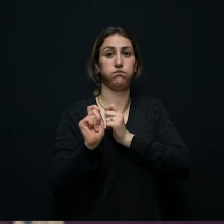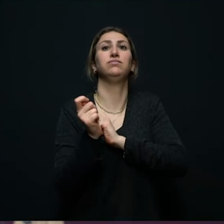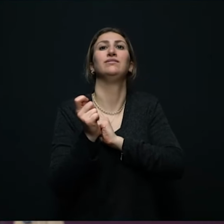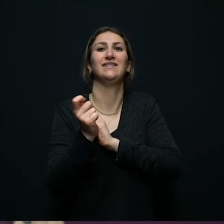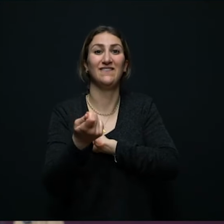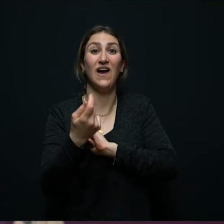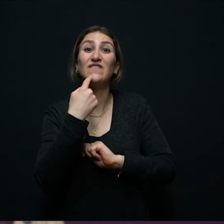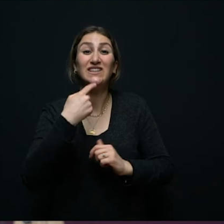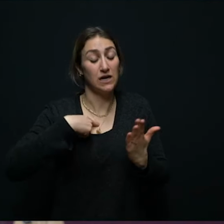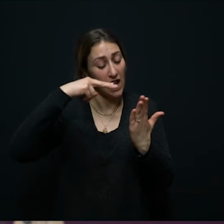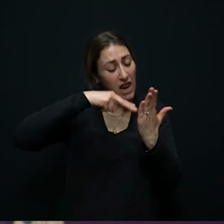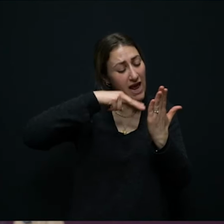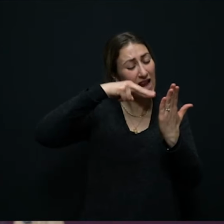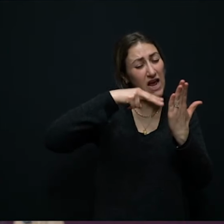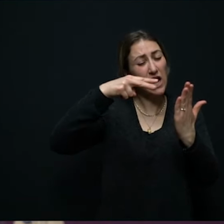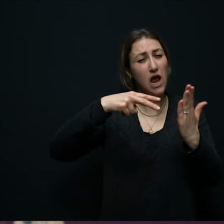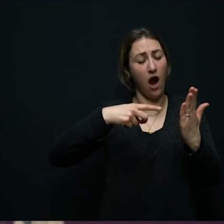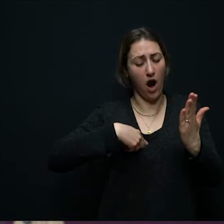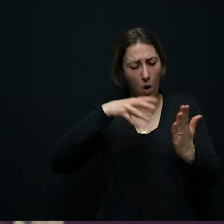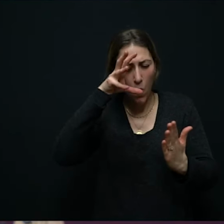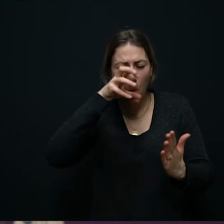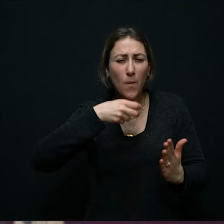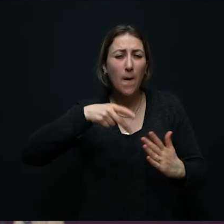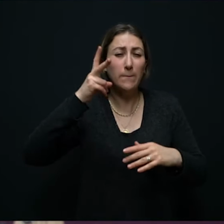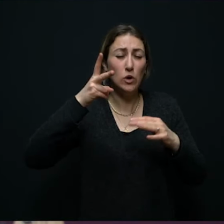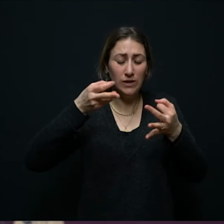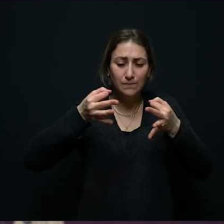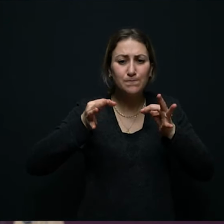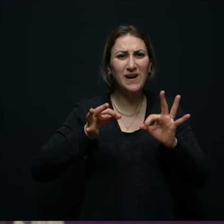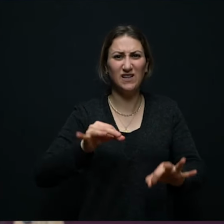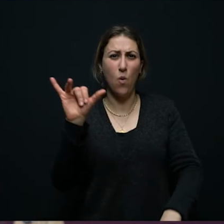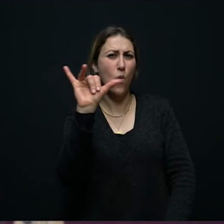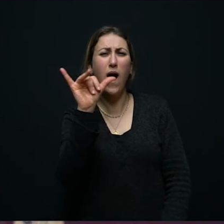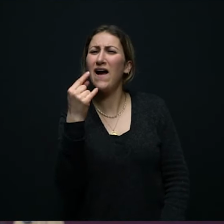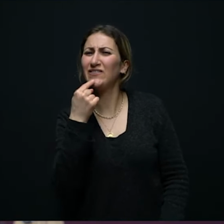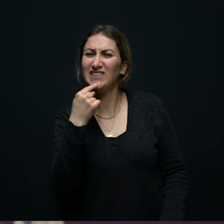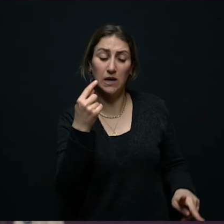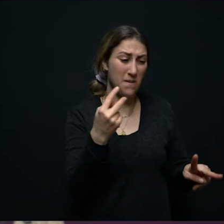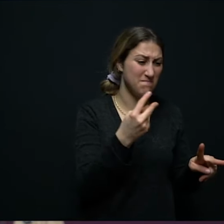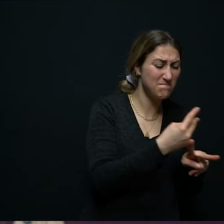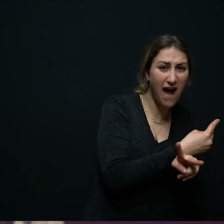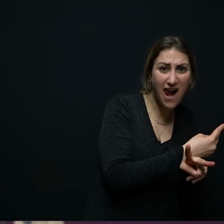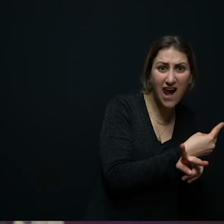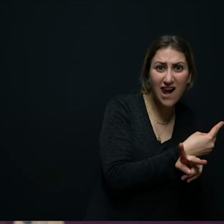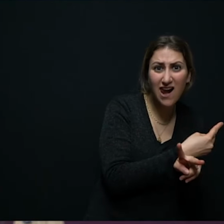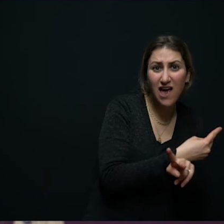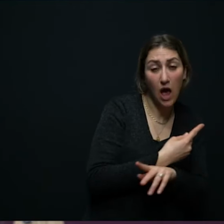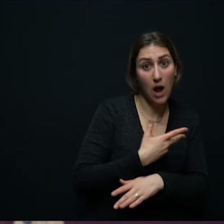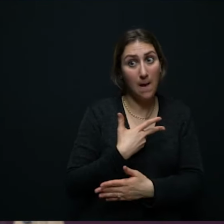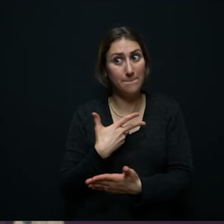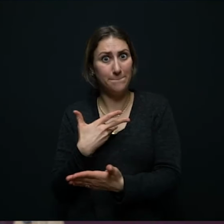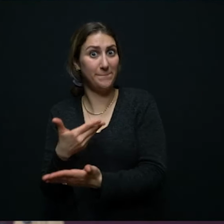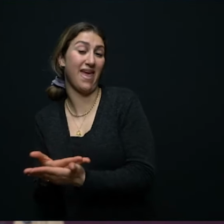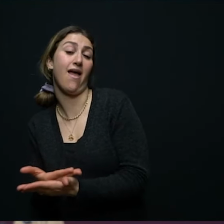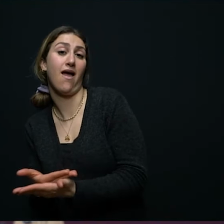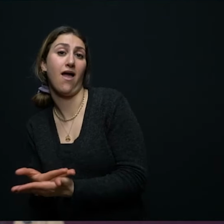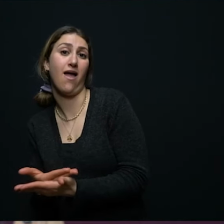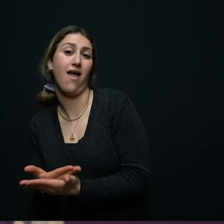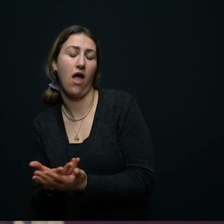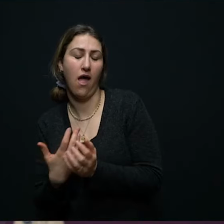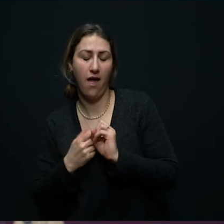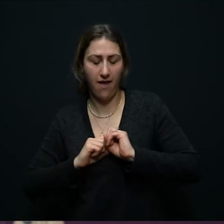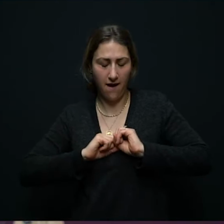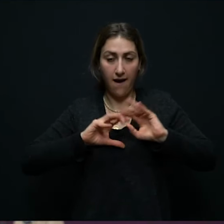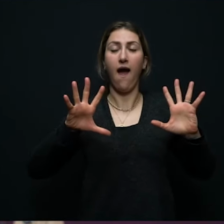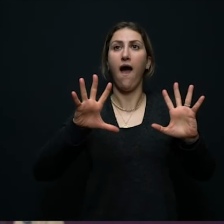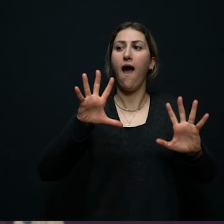que ma vision du bien que ma vision du mal devient de plus en plus pertinente de plus en plus clarifier et alors j'obéis à ce